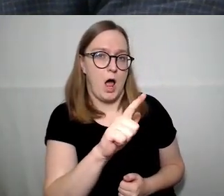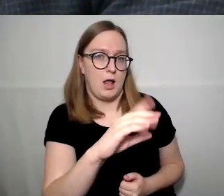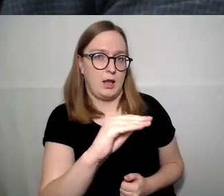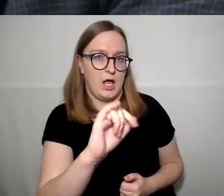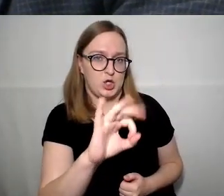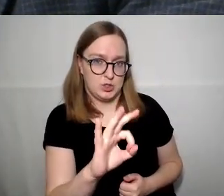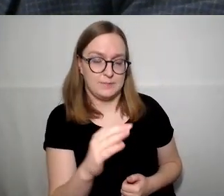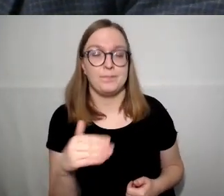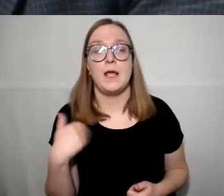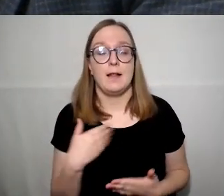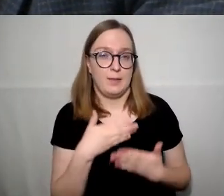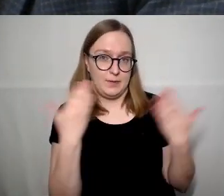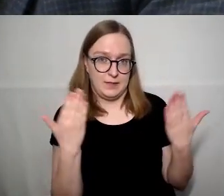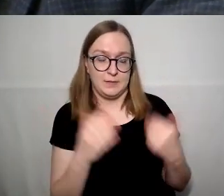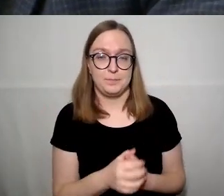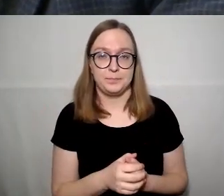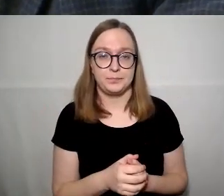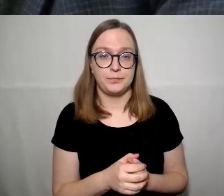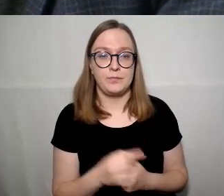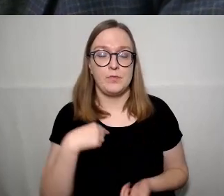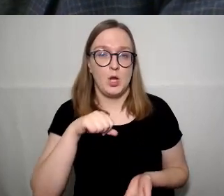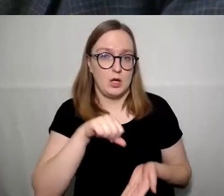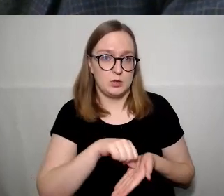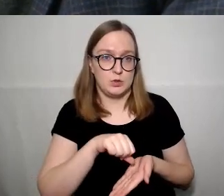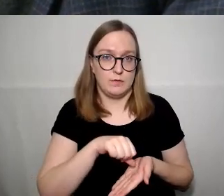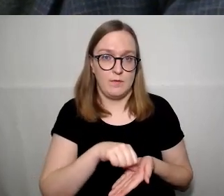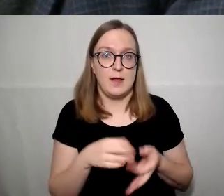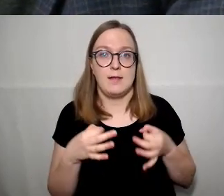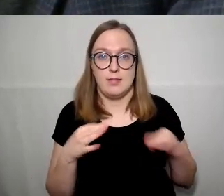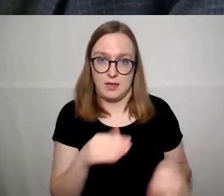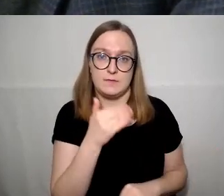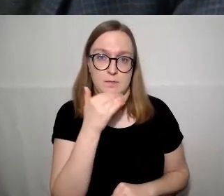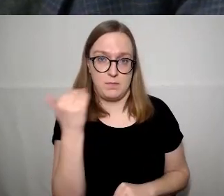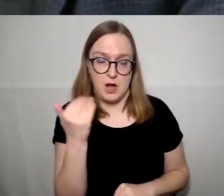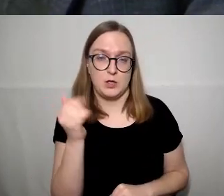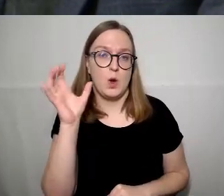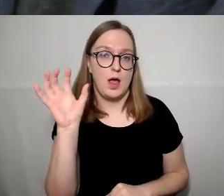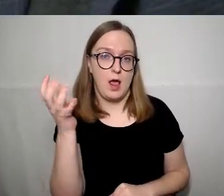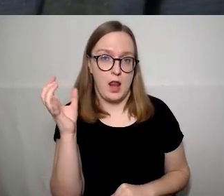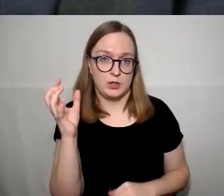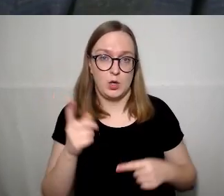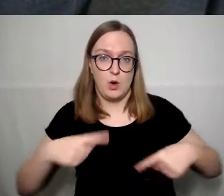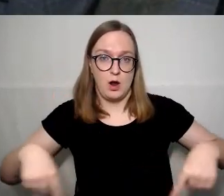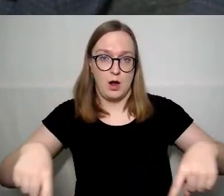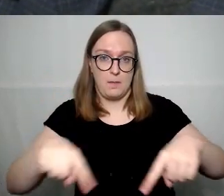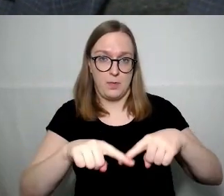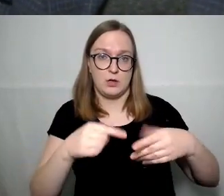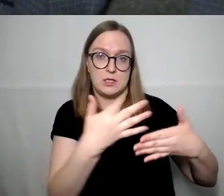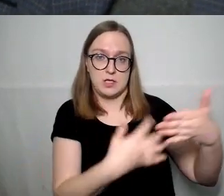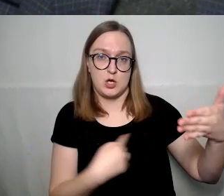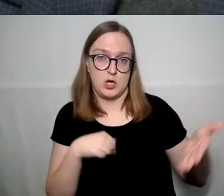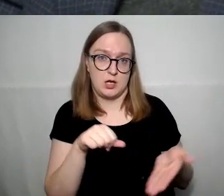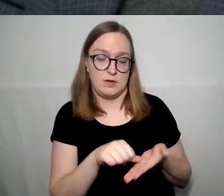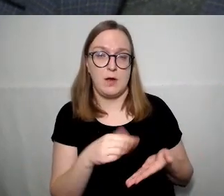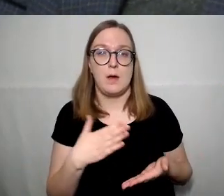sveiki gyvi visi. Atstovauju čianais Laisvės partijos Elektrėnų apygardoje sąrašą. Sąrašo numeris